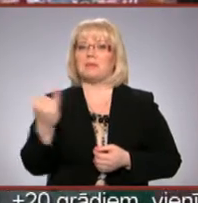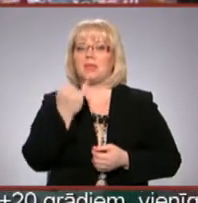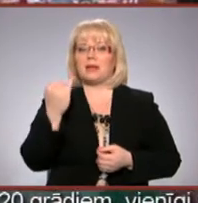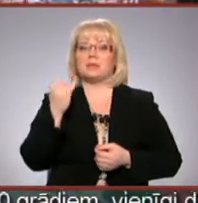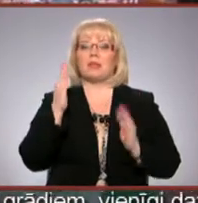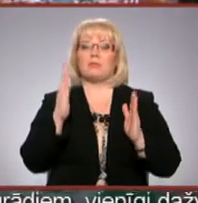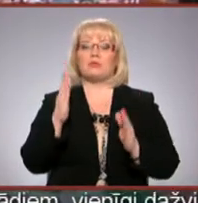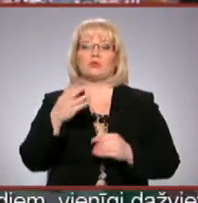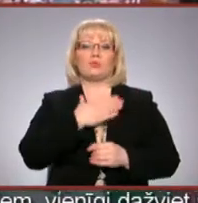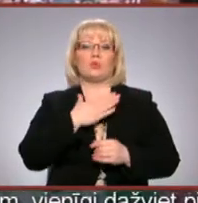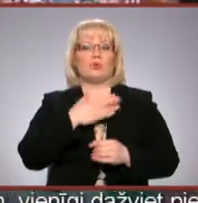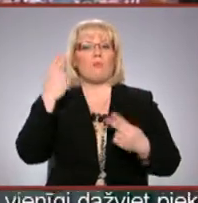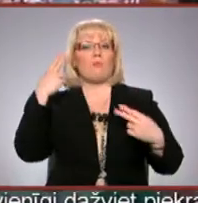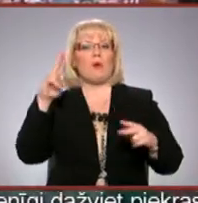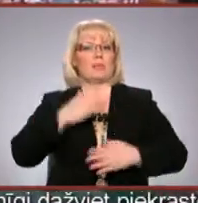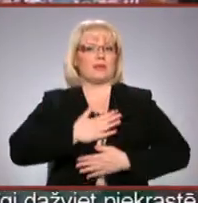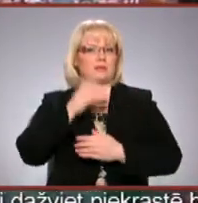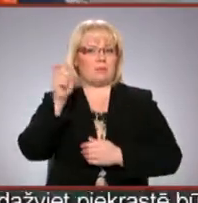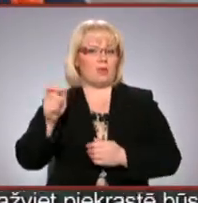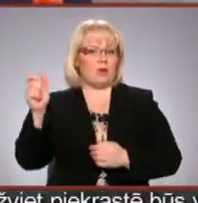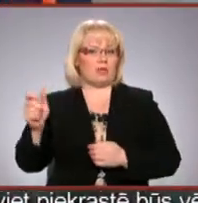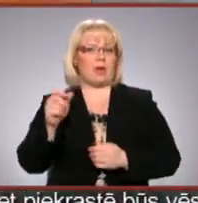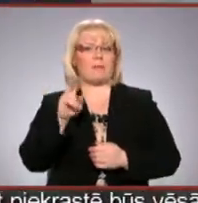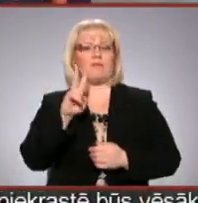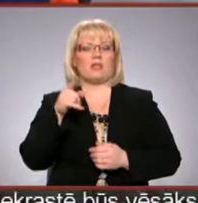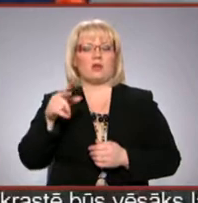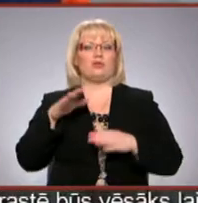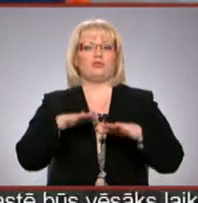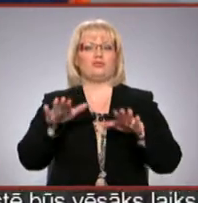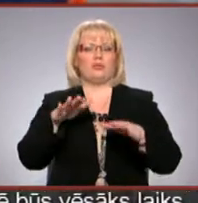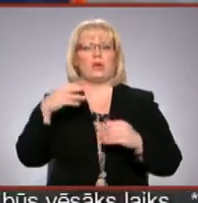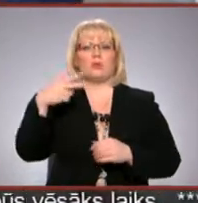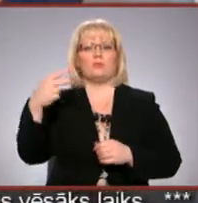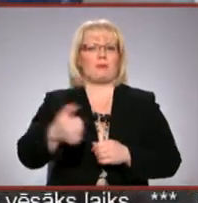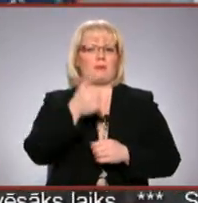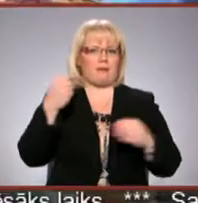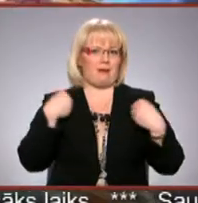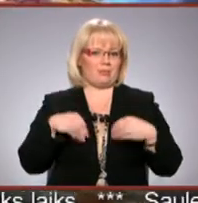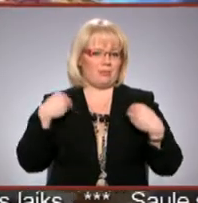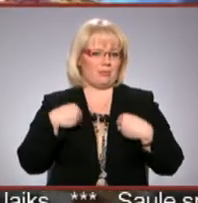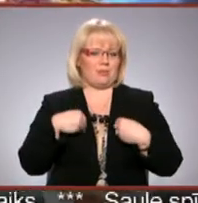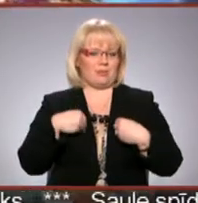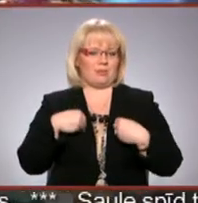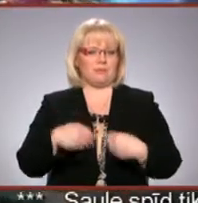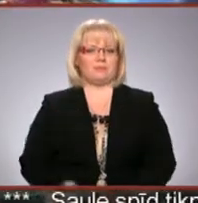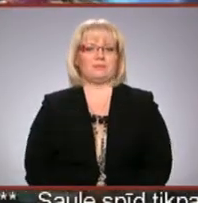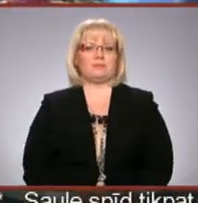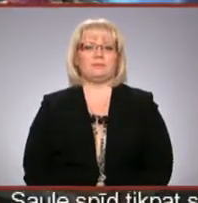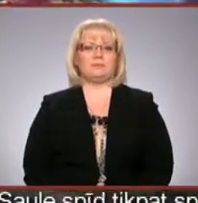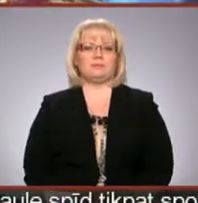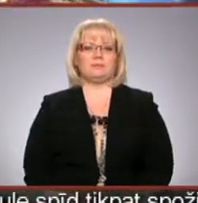te būs arī suņu modas mīļotājiem. Viktorija kostīmus suņiem šo jau 20 gadu. Na maliņķi